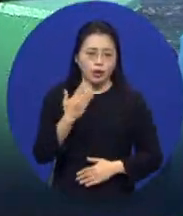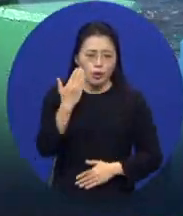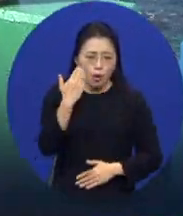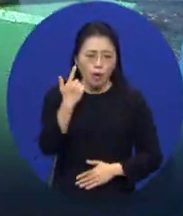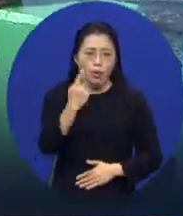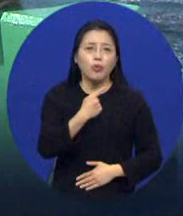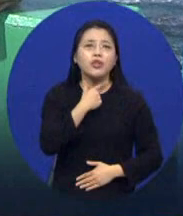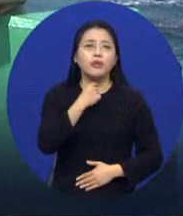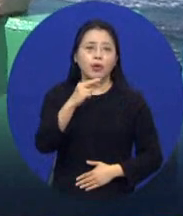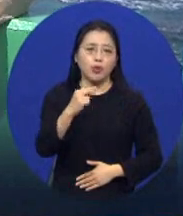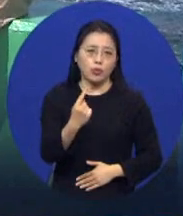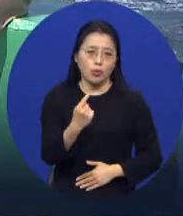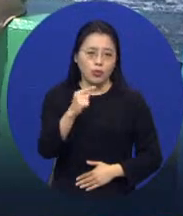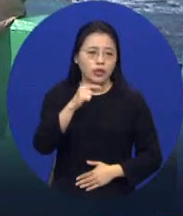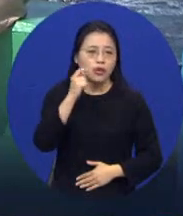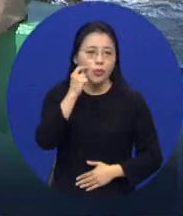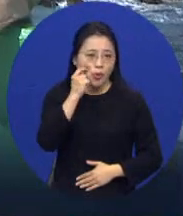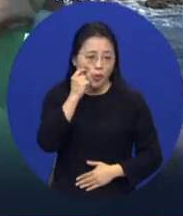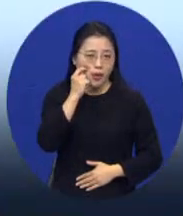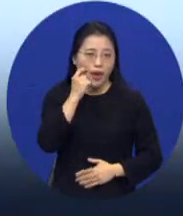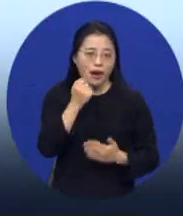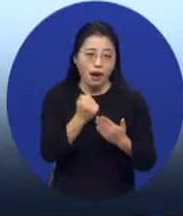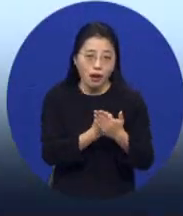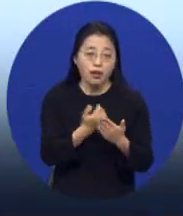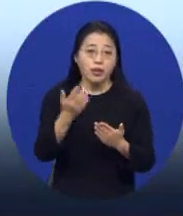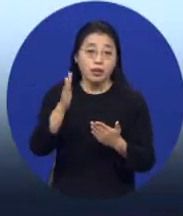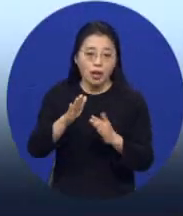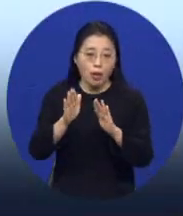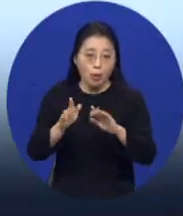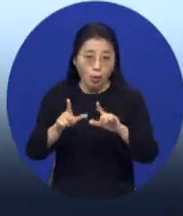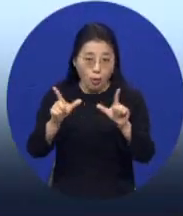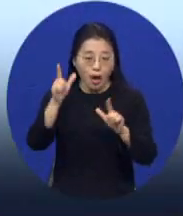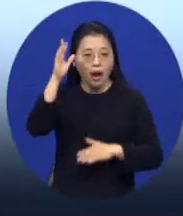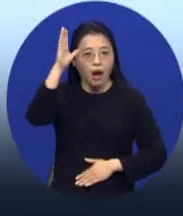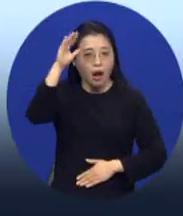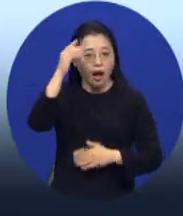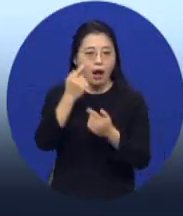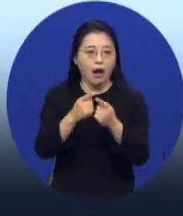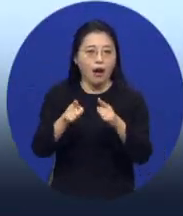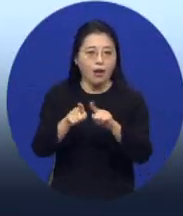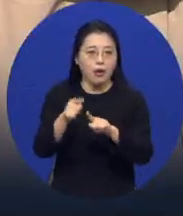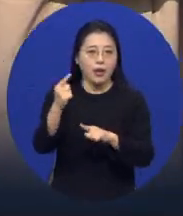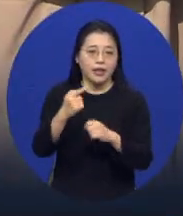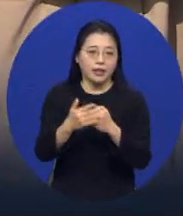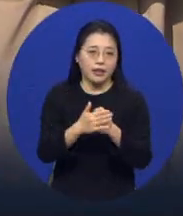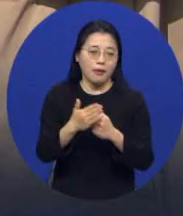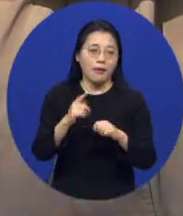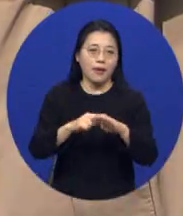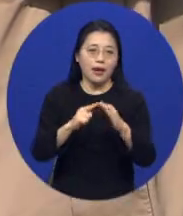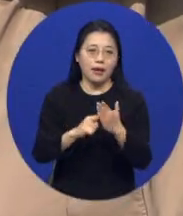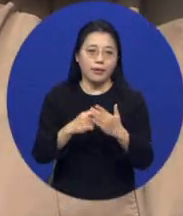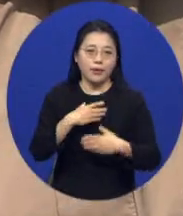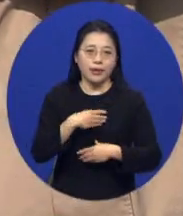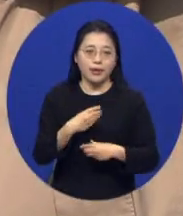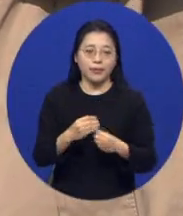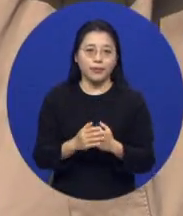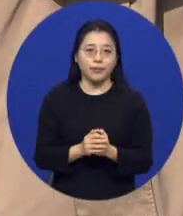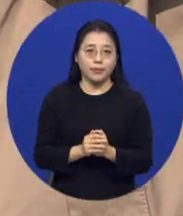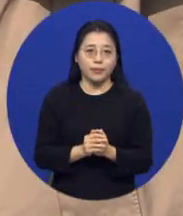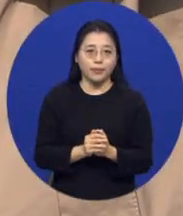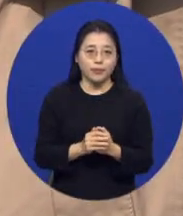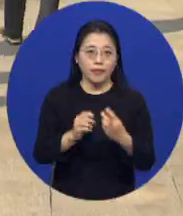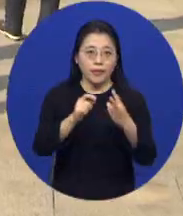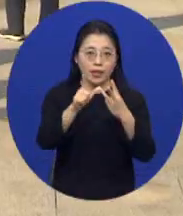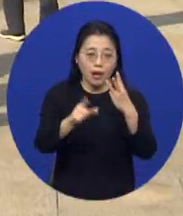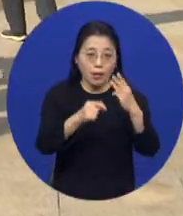바로 옆에 같이 올 수 있으니까 애기도 편하고 저도 좀 마음이 편한 거 같아요 이달 하순부터는